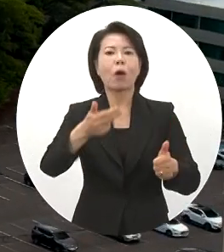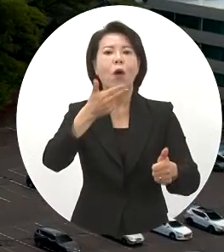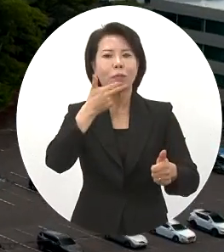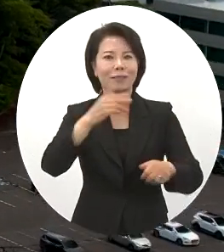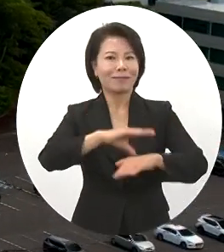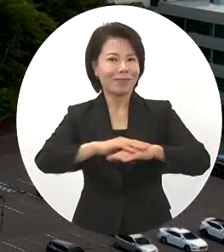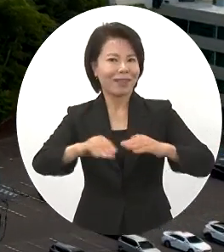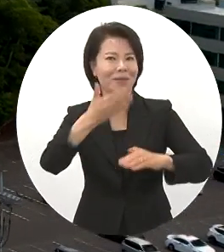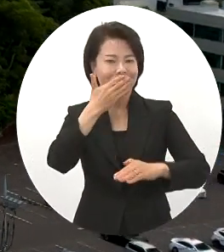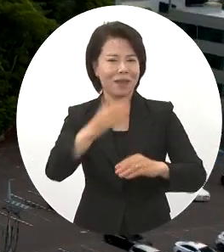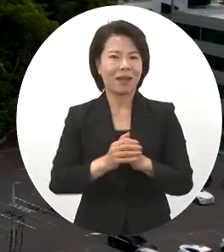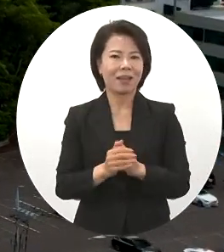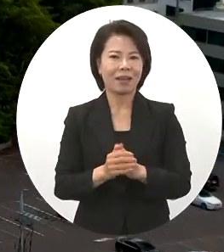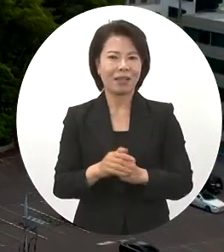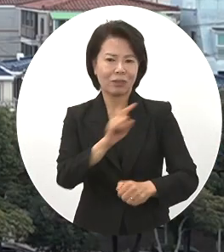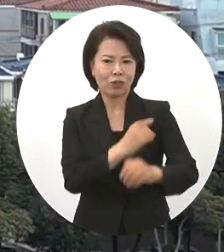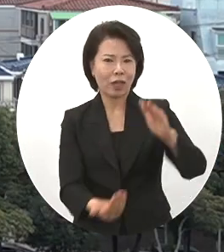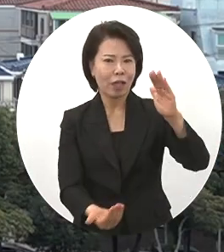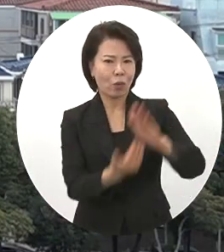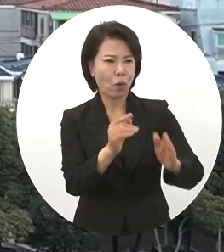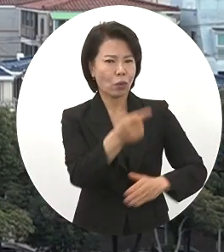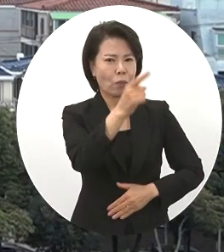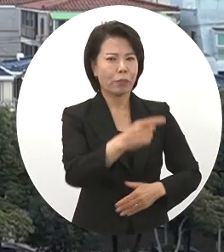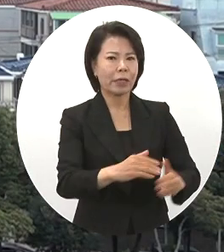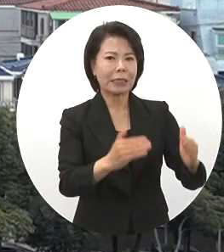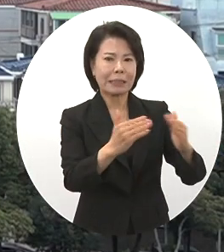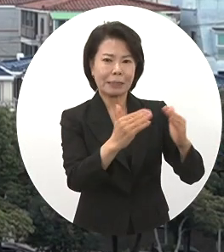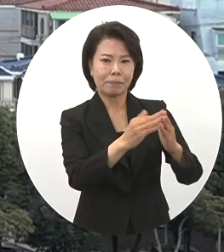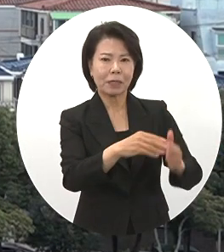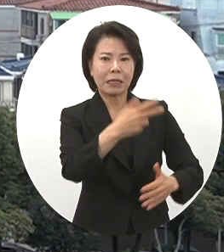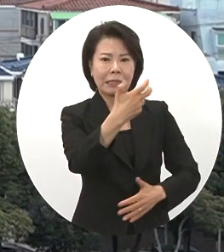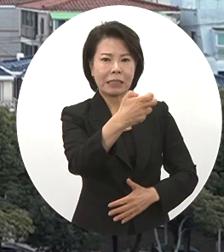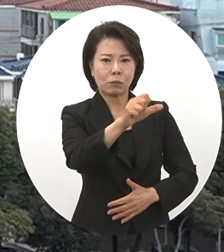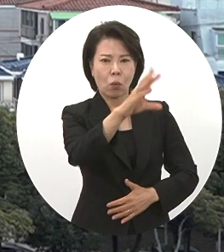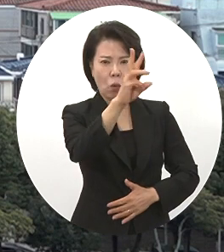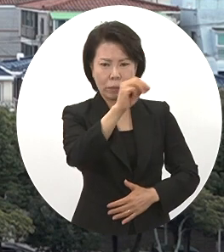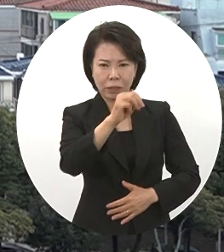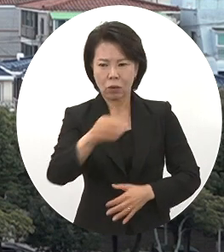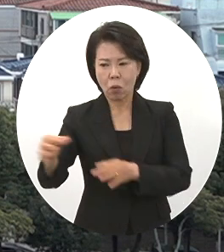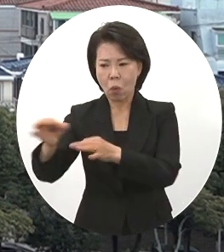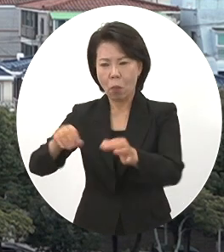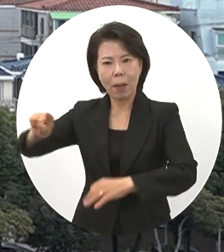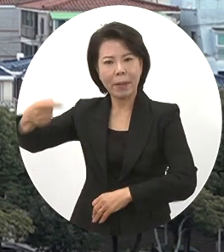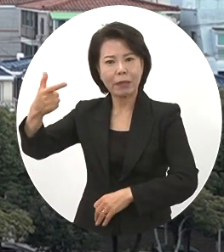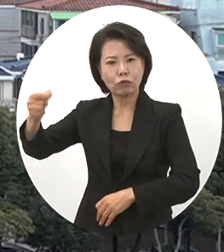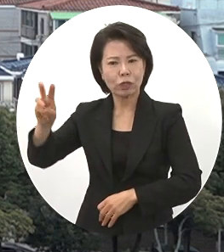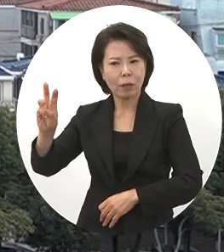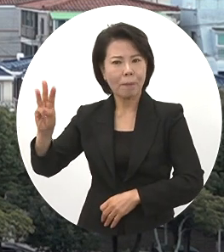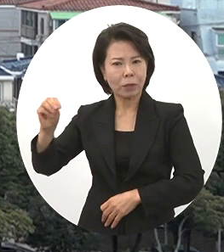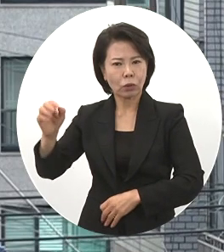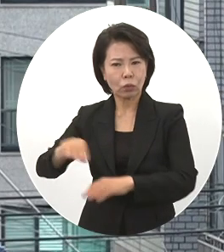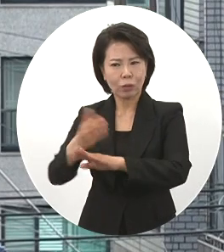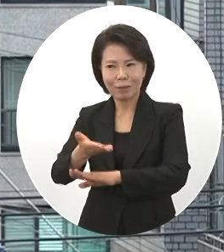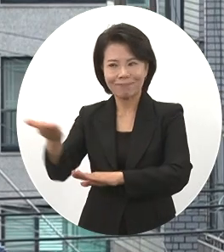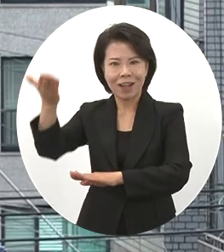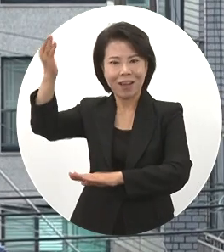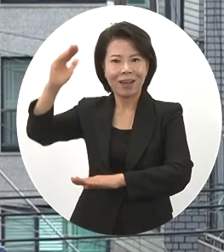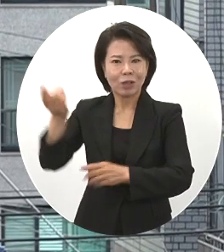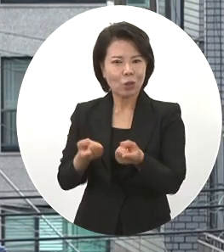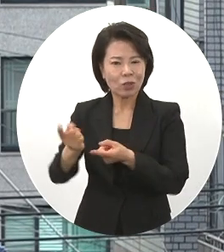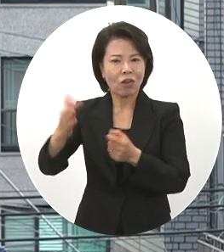없이 가능해지고 최고 높이는 주거 75m, 상업 160m로